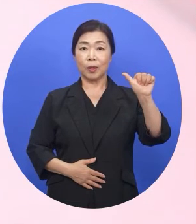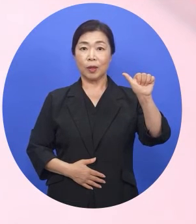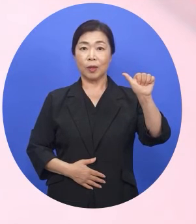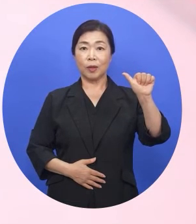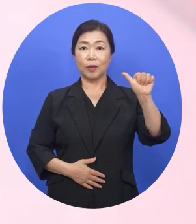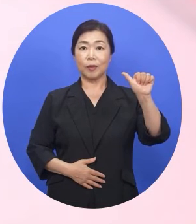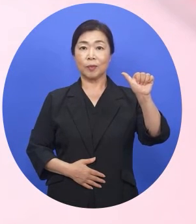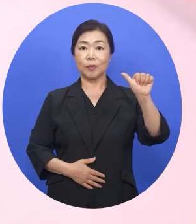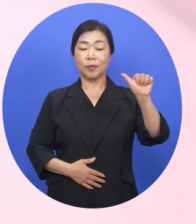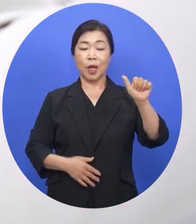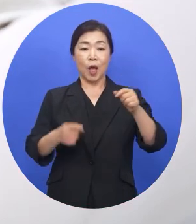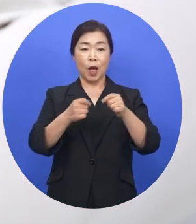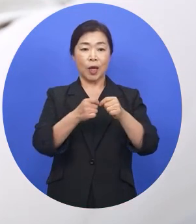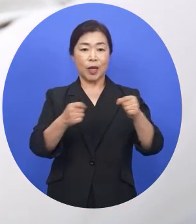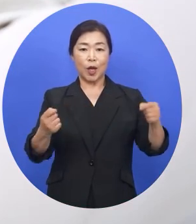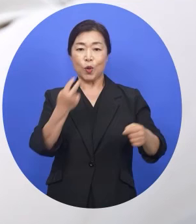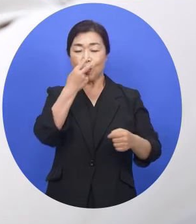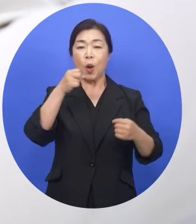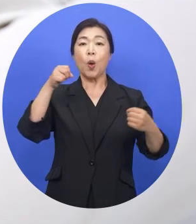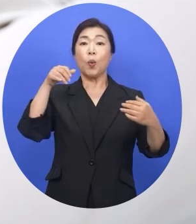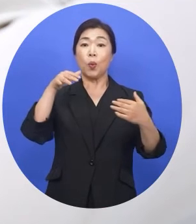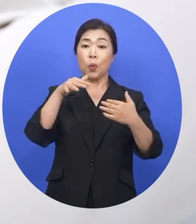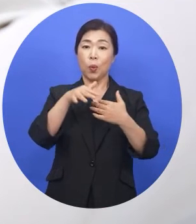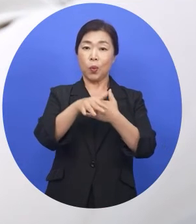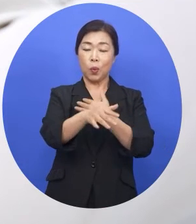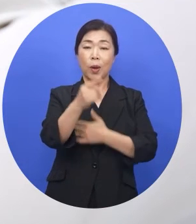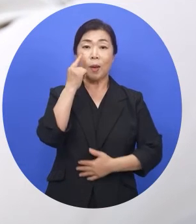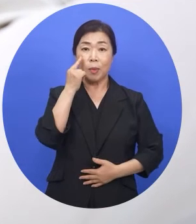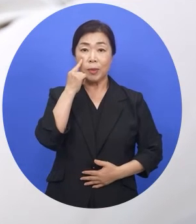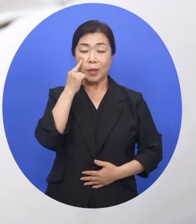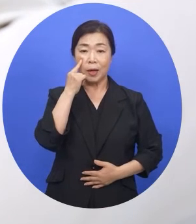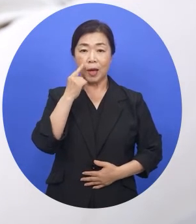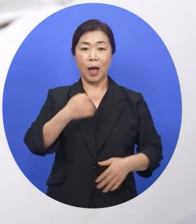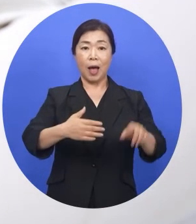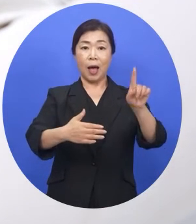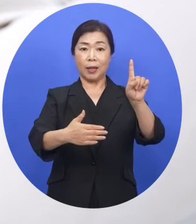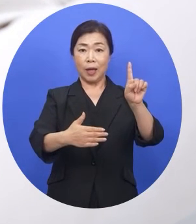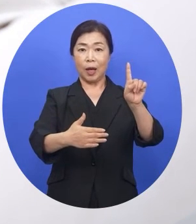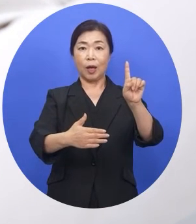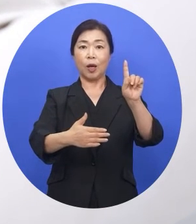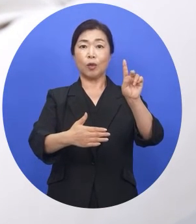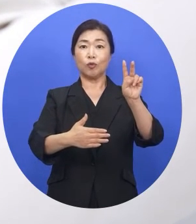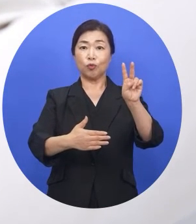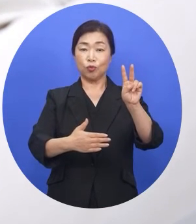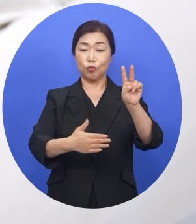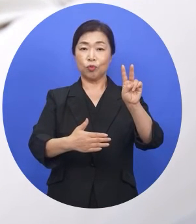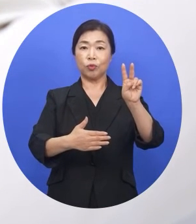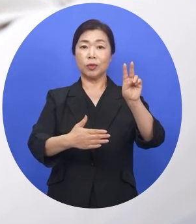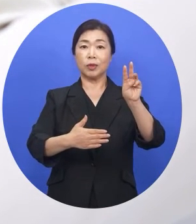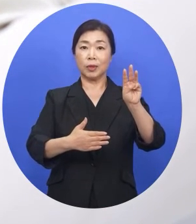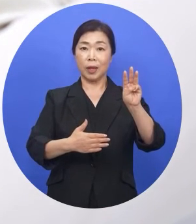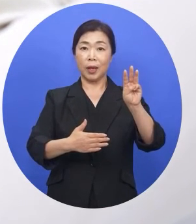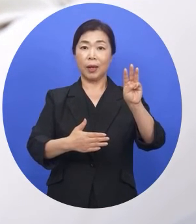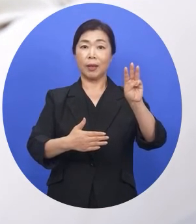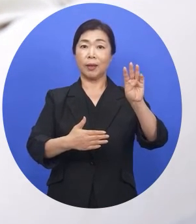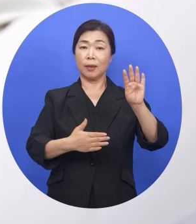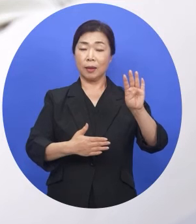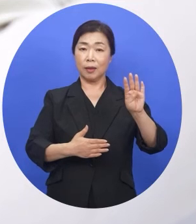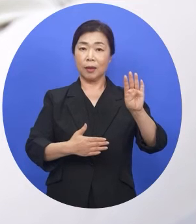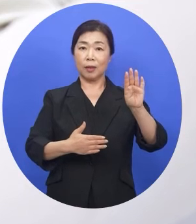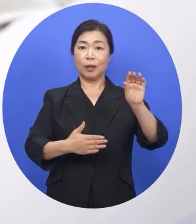다섯. 길게 숨을 내쉽니다. 하나, 둘,